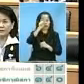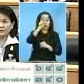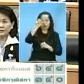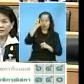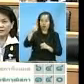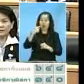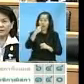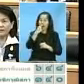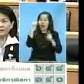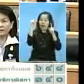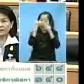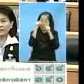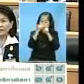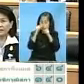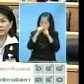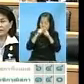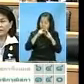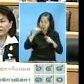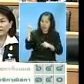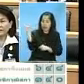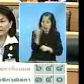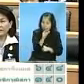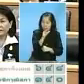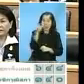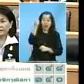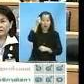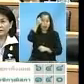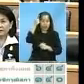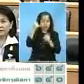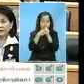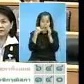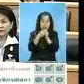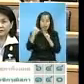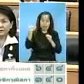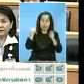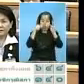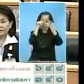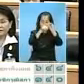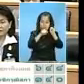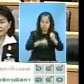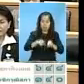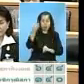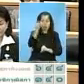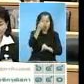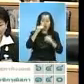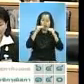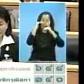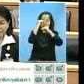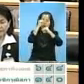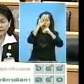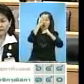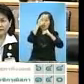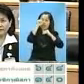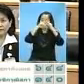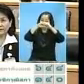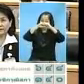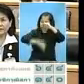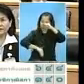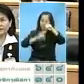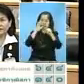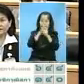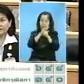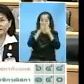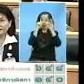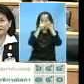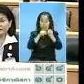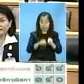ถ้อยคำที่กระชับเข้าใจง่ายและมีจำนวนมาตราไม่ควรเกิน120มาตราอันนี้เป็น